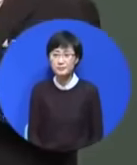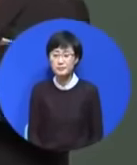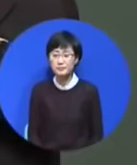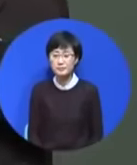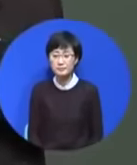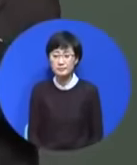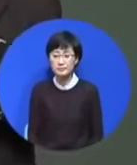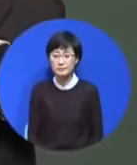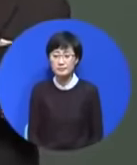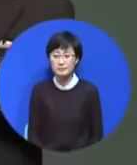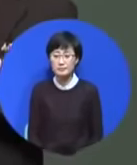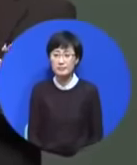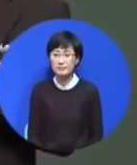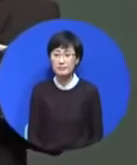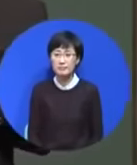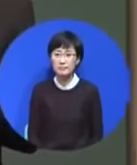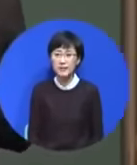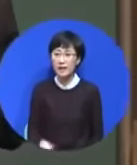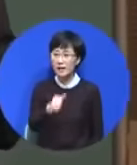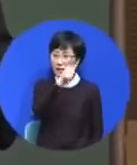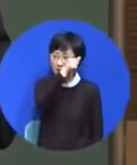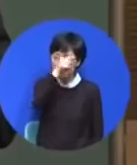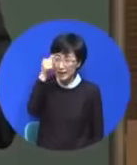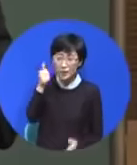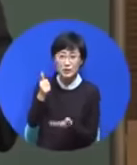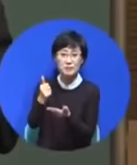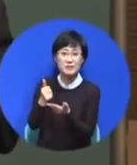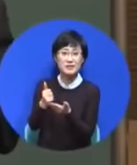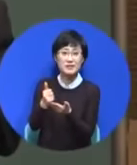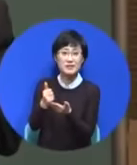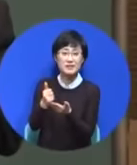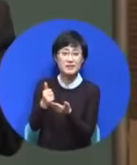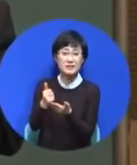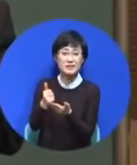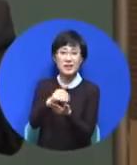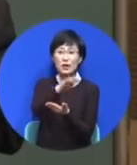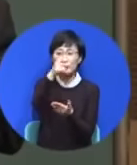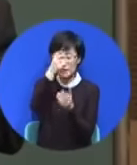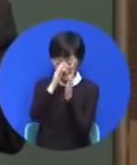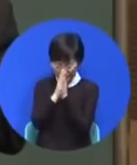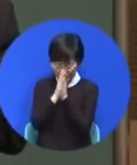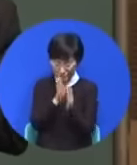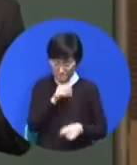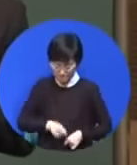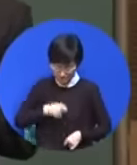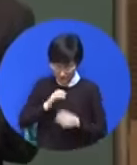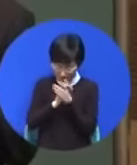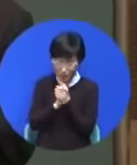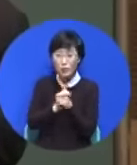되시죠에 중직자들 당원들 기도 시작하세요